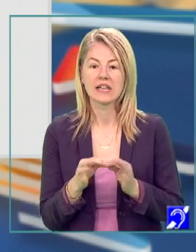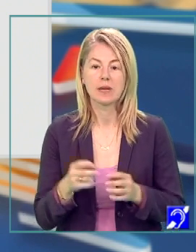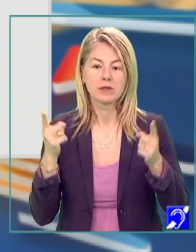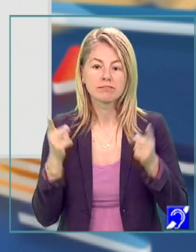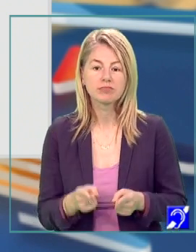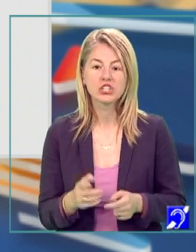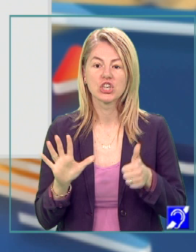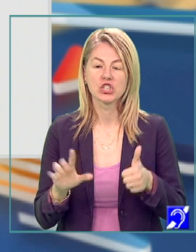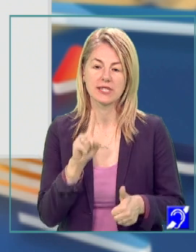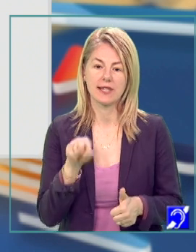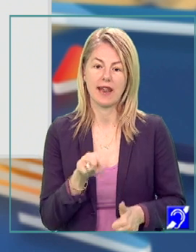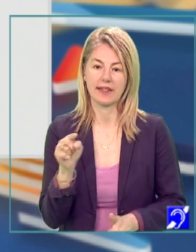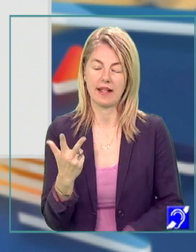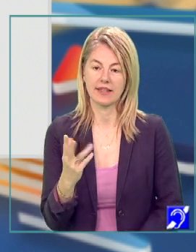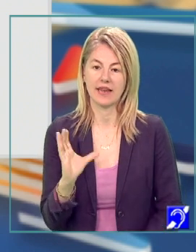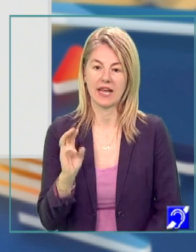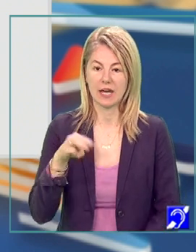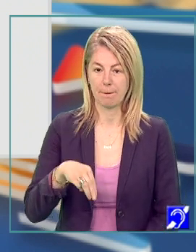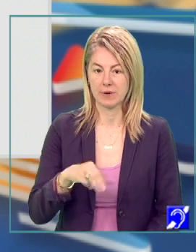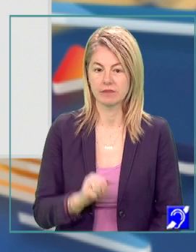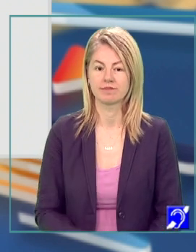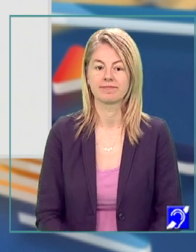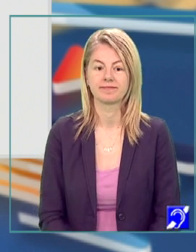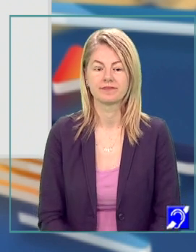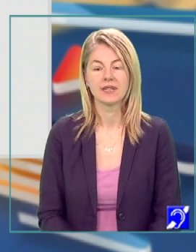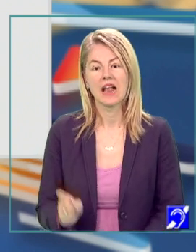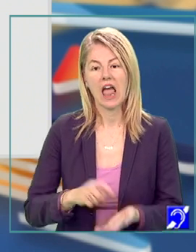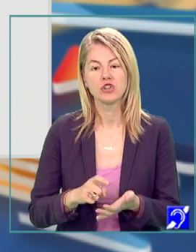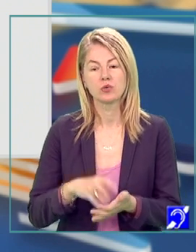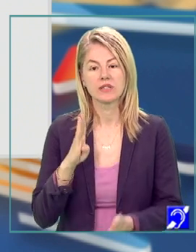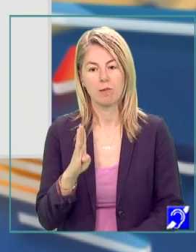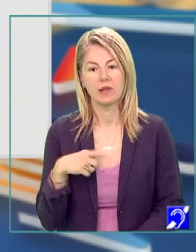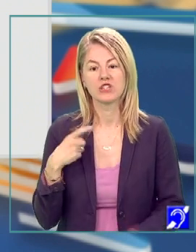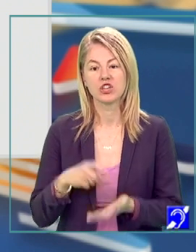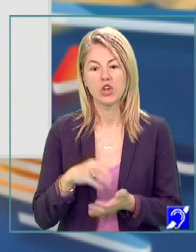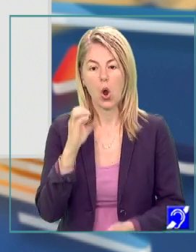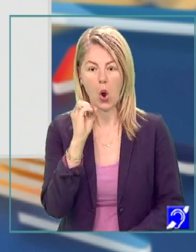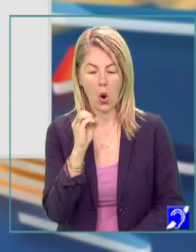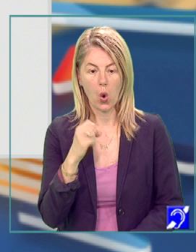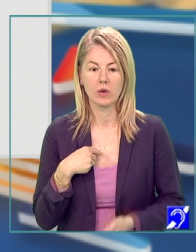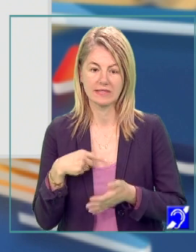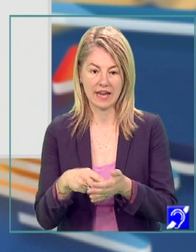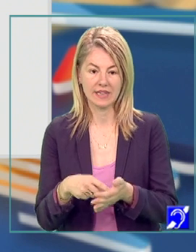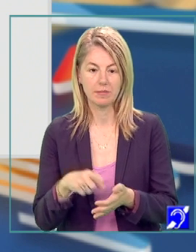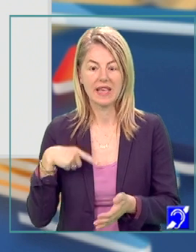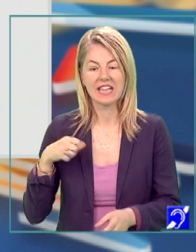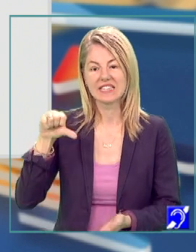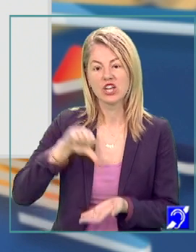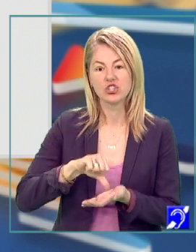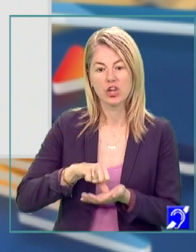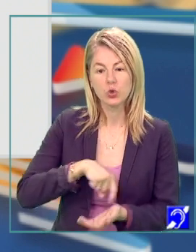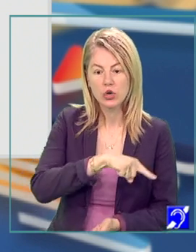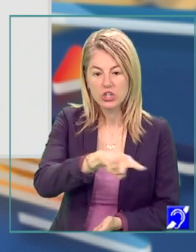egal cu 6 radical din 3. La cerința B ni se cere să demonstrăm că AV